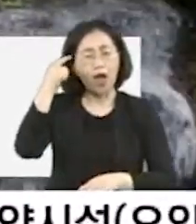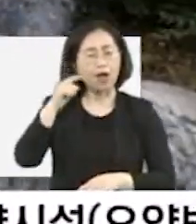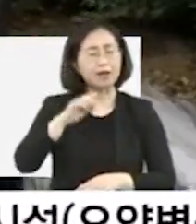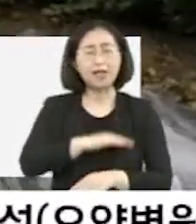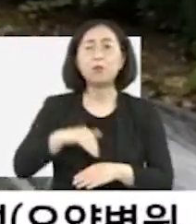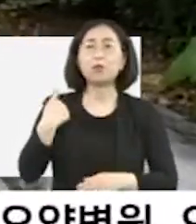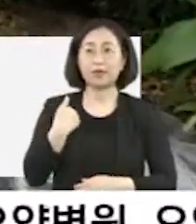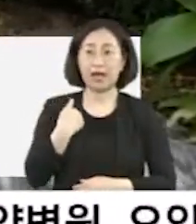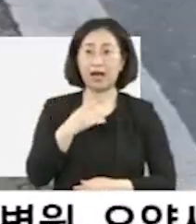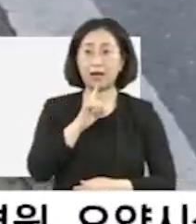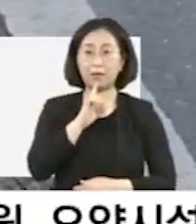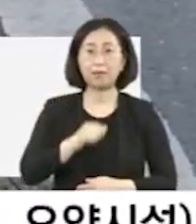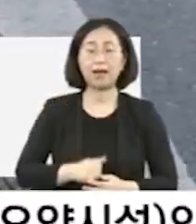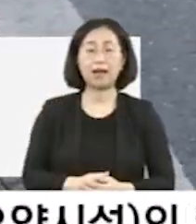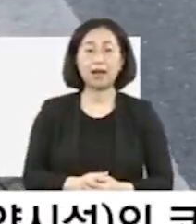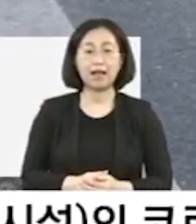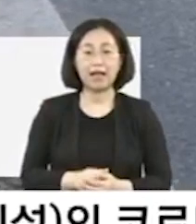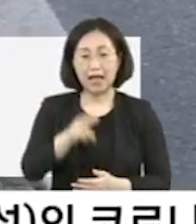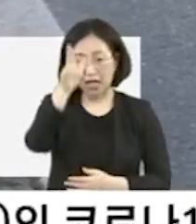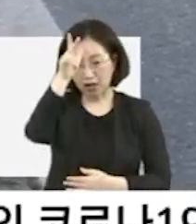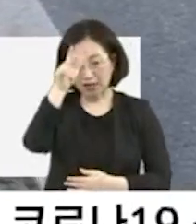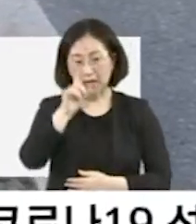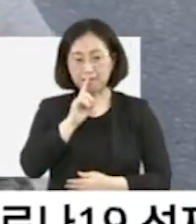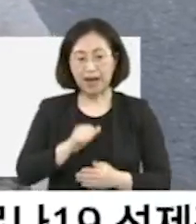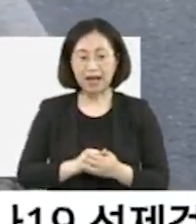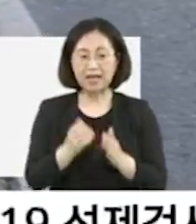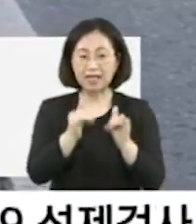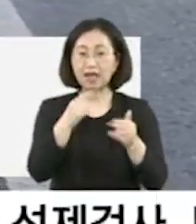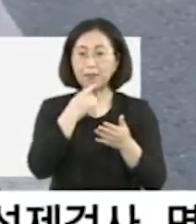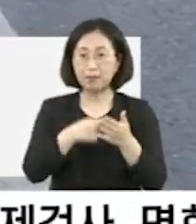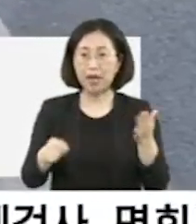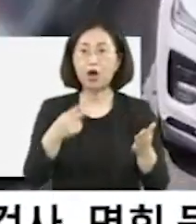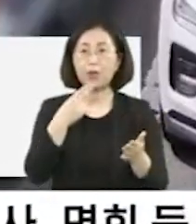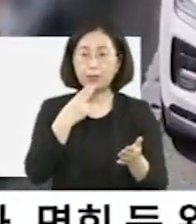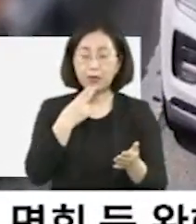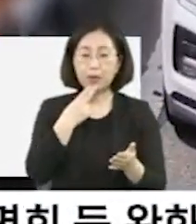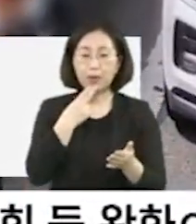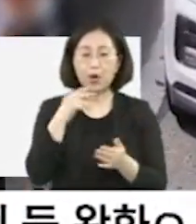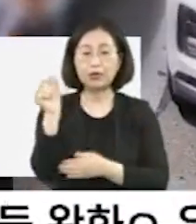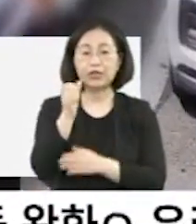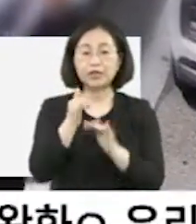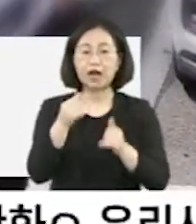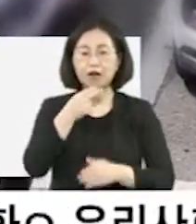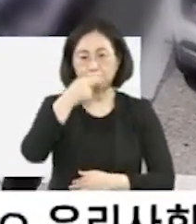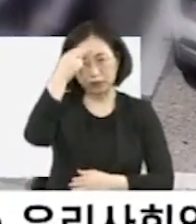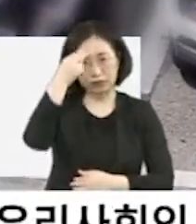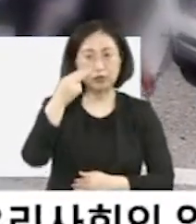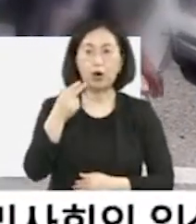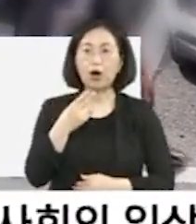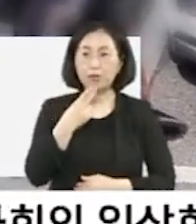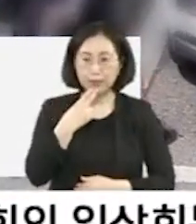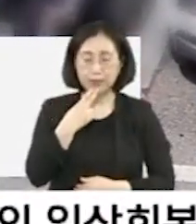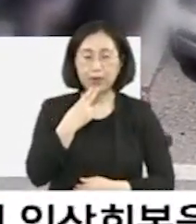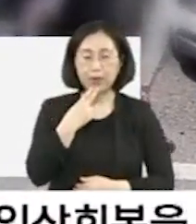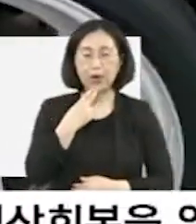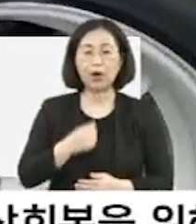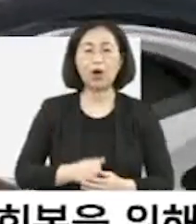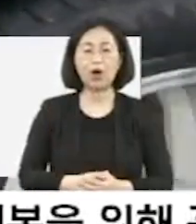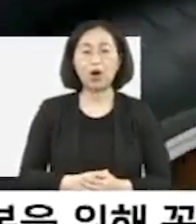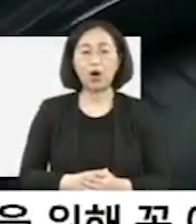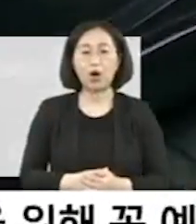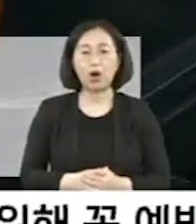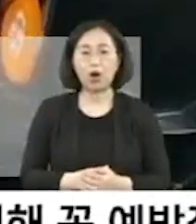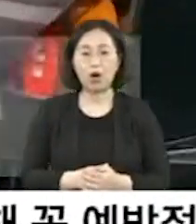경찰에 말했습니다. 경찰은 인명피해가 발생하지 않은 데다 운전자가 음주 상태는 아닌 것으로 확인됐고